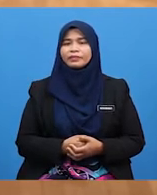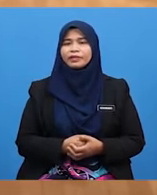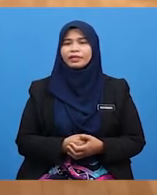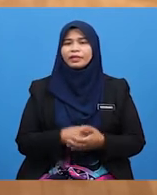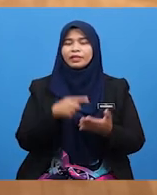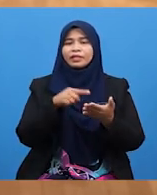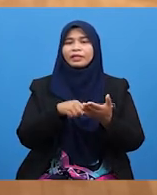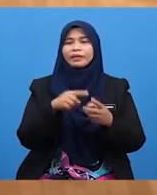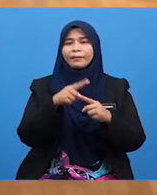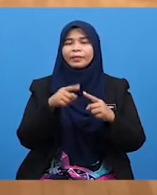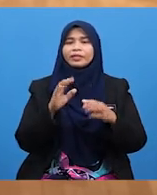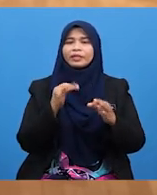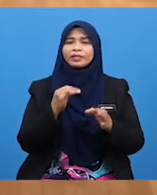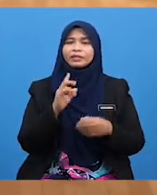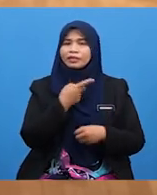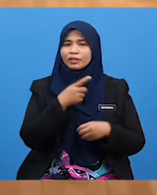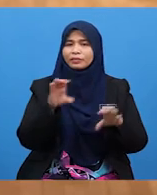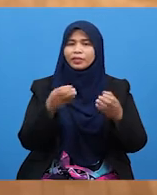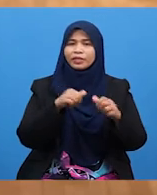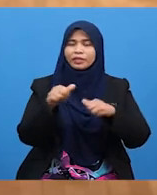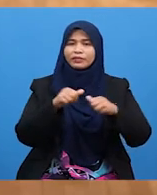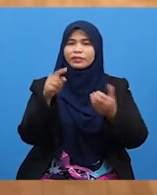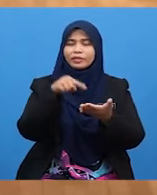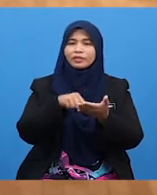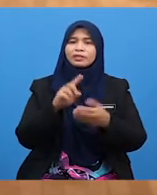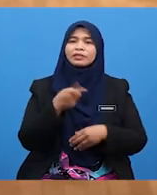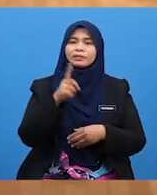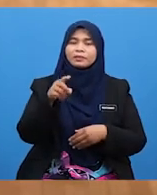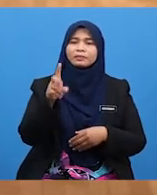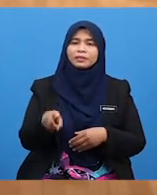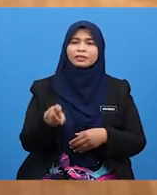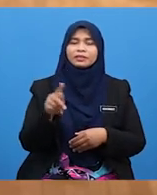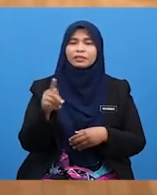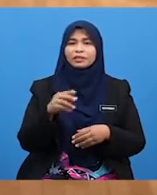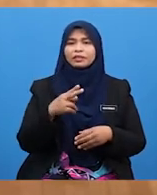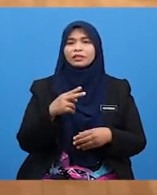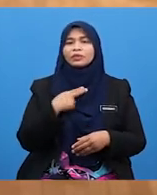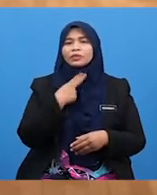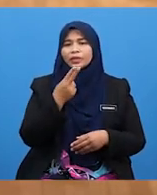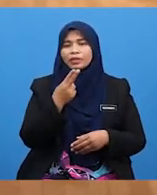Jadi, bila kita melakukan aktiviti ini, kita perlu memastikan kedudukan suara kita berada di